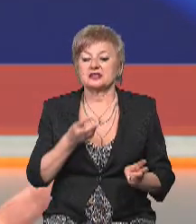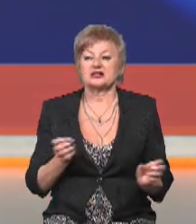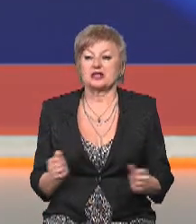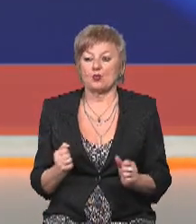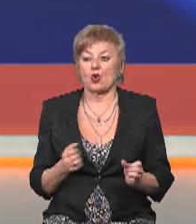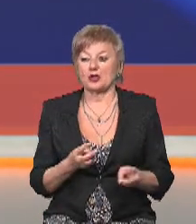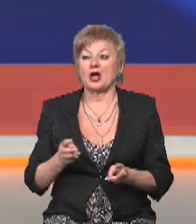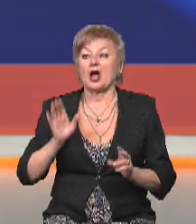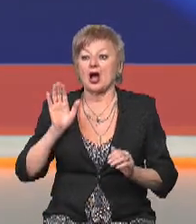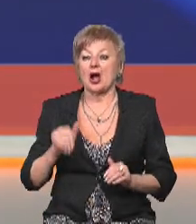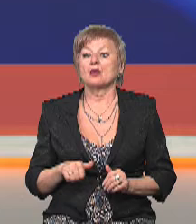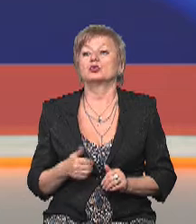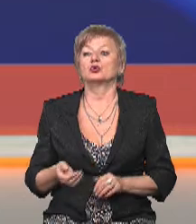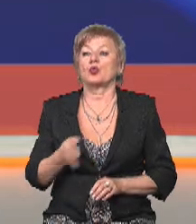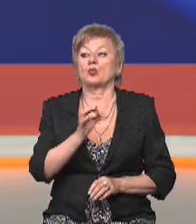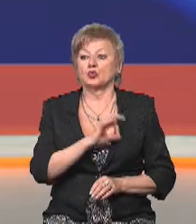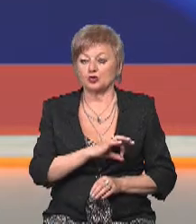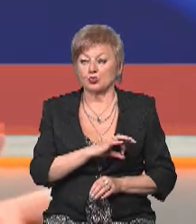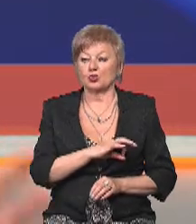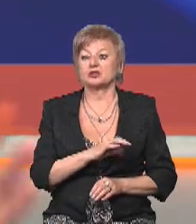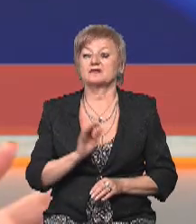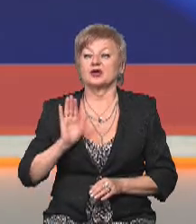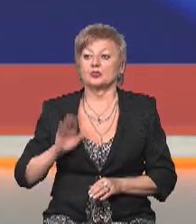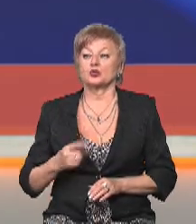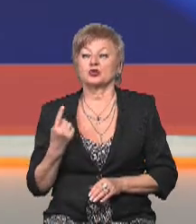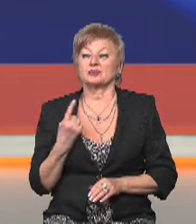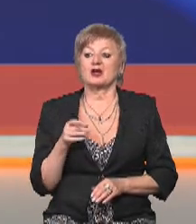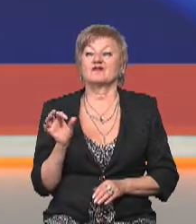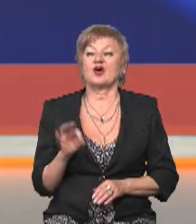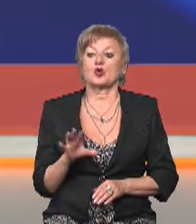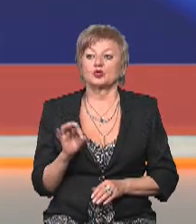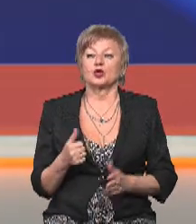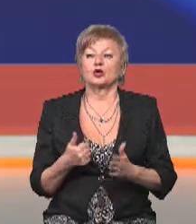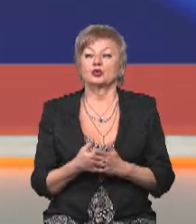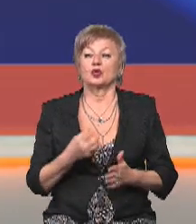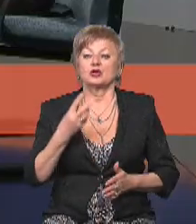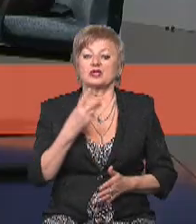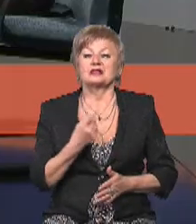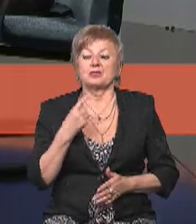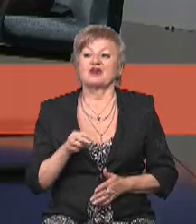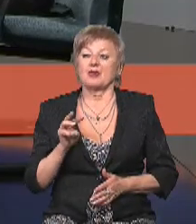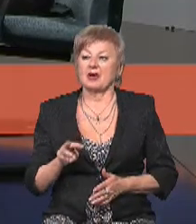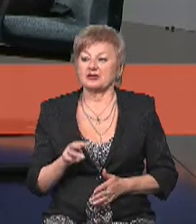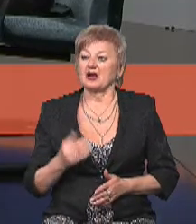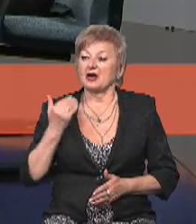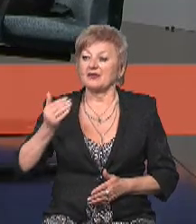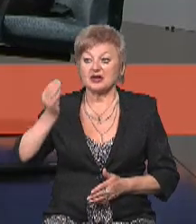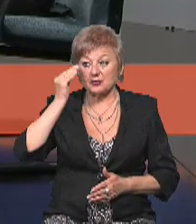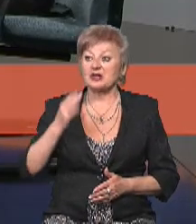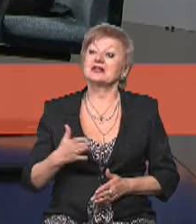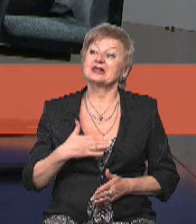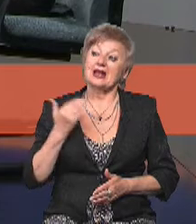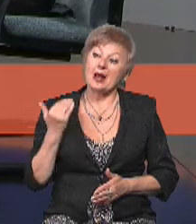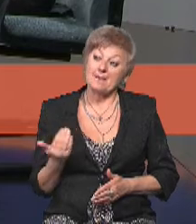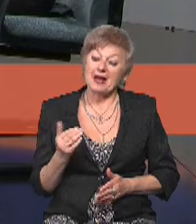Потім спокійно вже використовувати його от з 1 жовтня по 31 березня. Ваша думка? Для мене, як